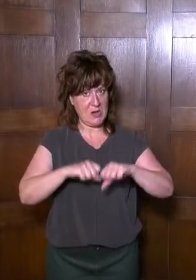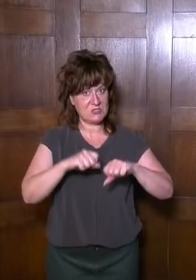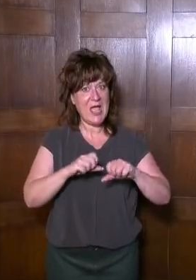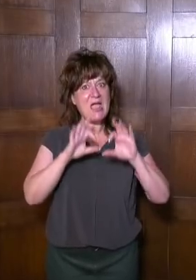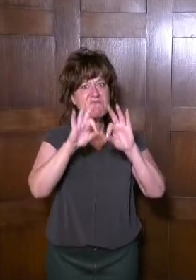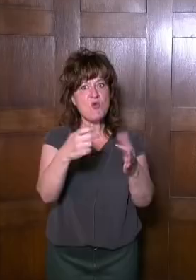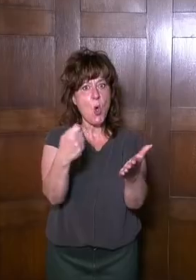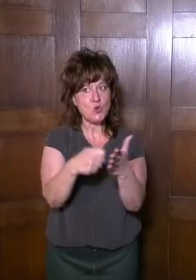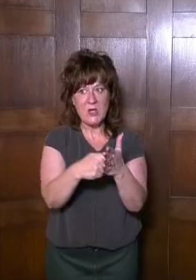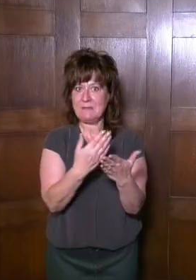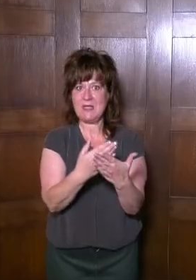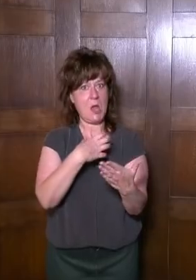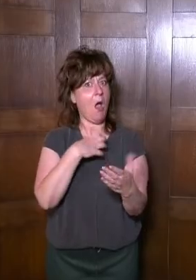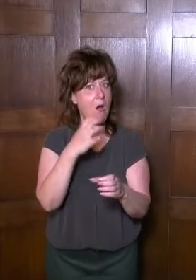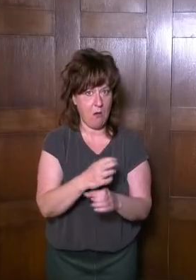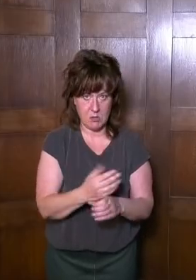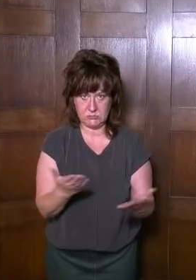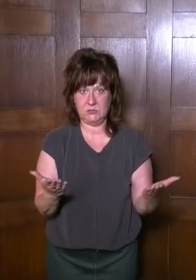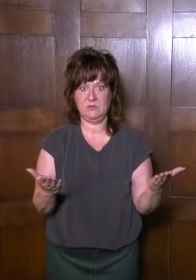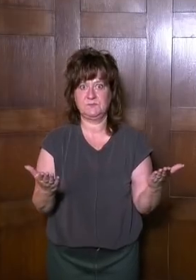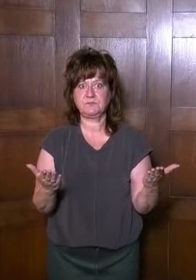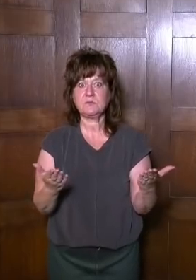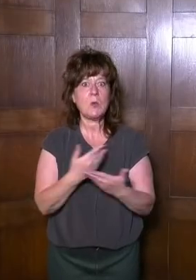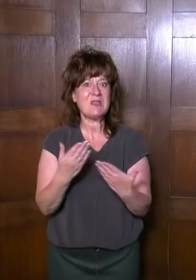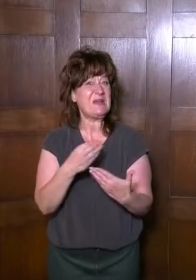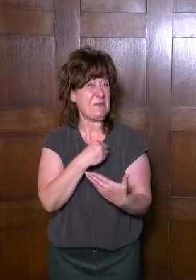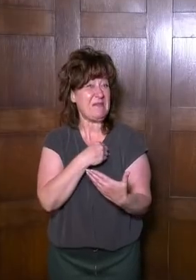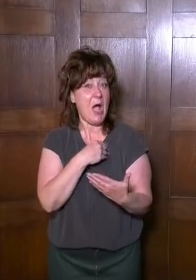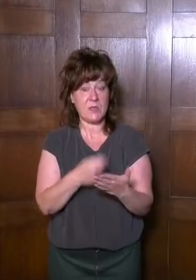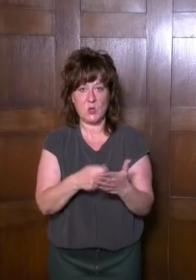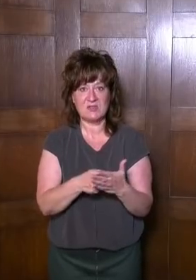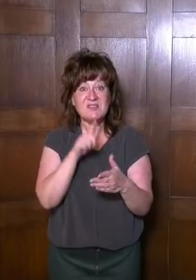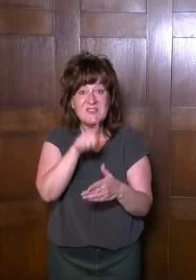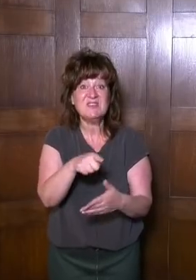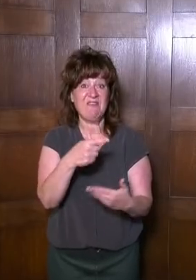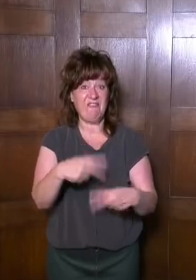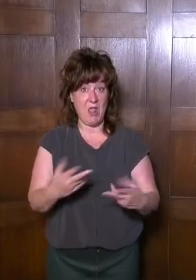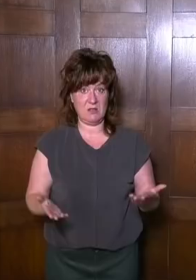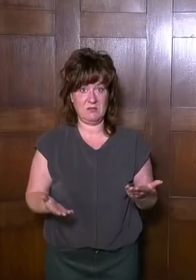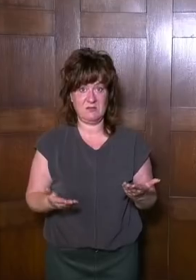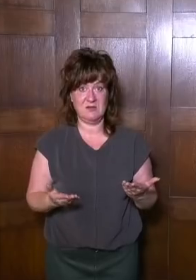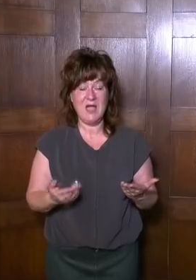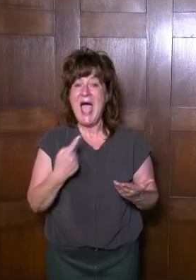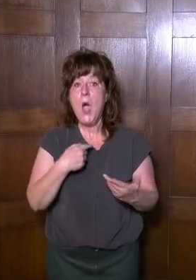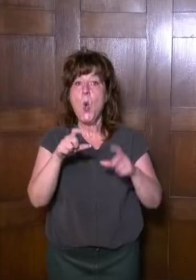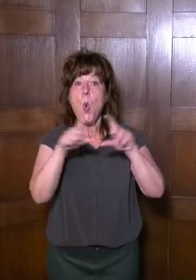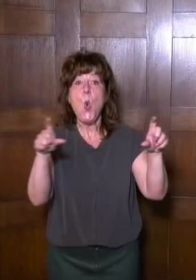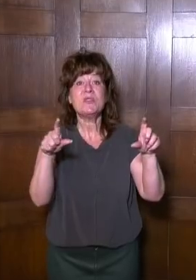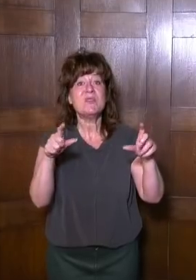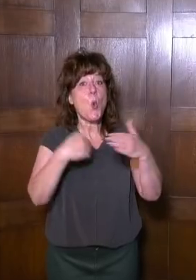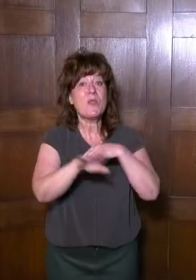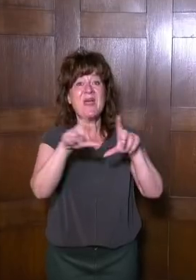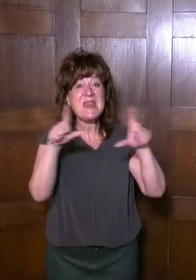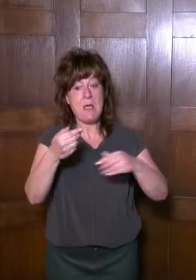für Kosten wie Krankenkasse etc., also so private Kosten, die fehlen einfach. Und es gibt keinen Unternehmerlohn, nichts, was man